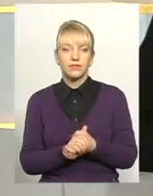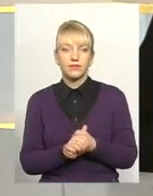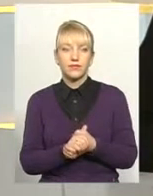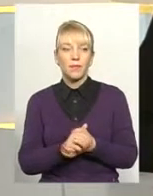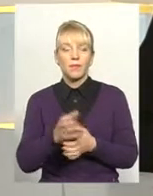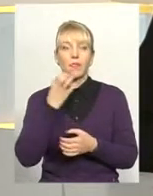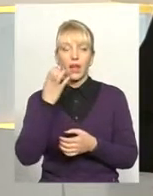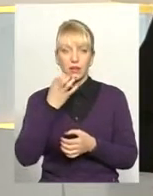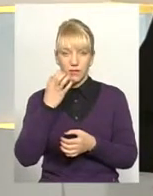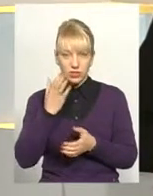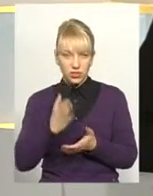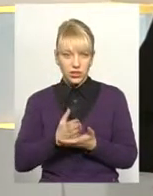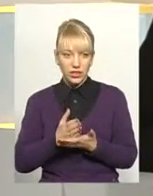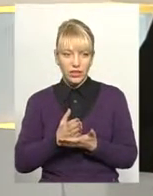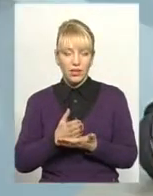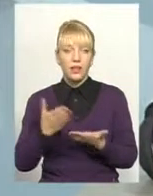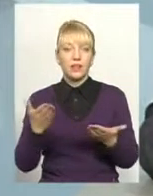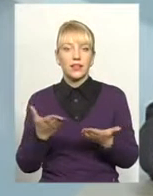нагрівачі,